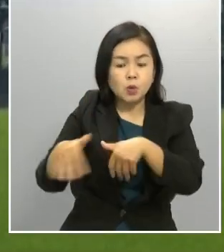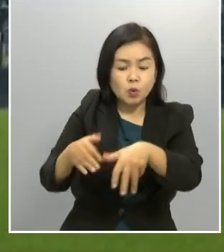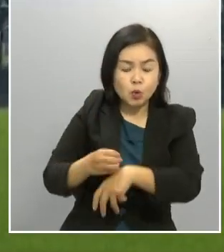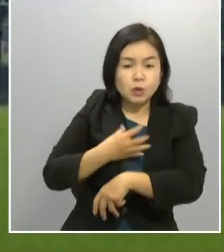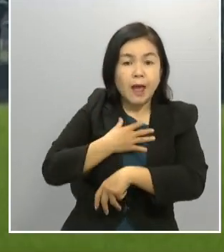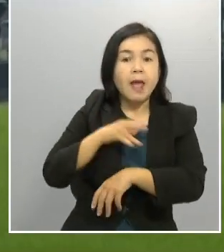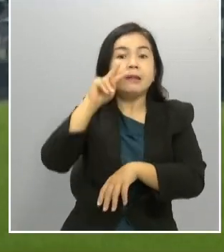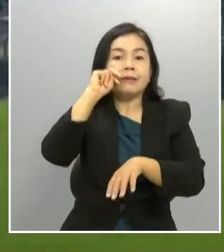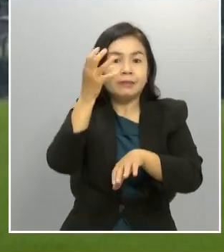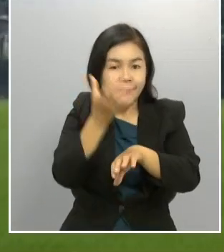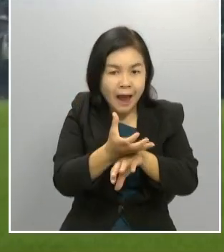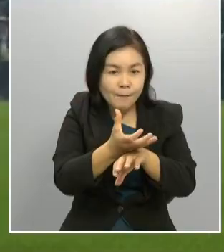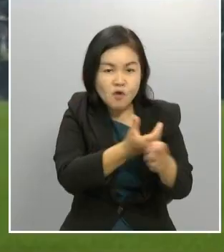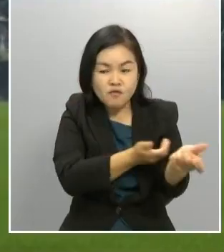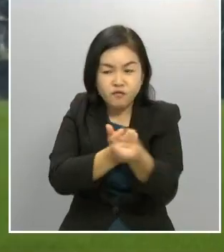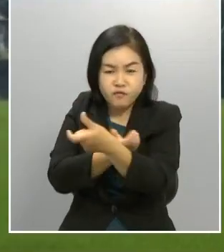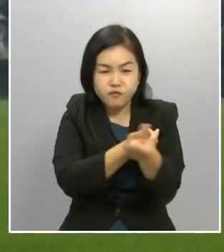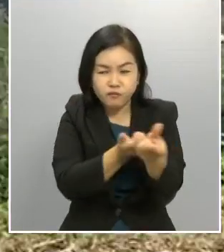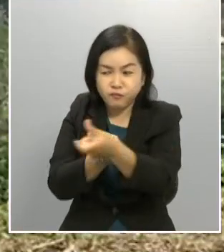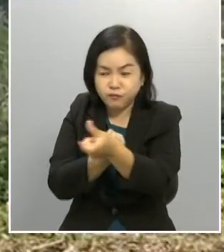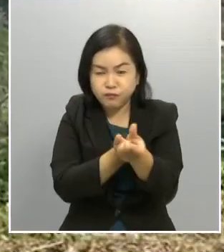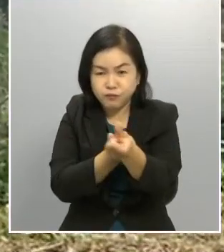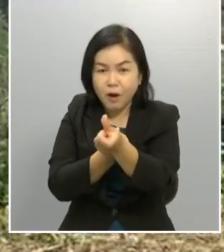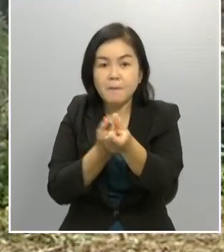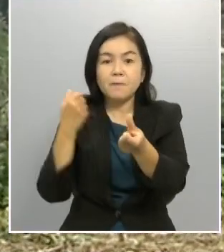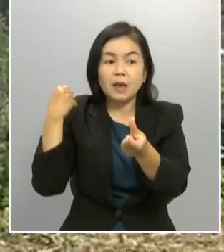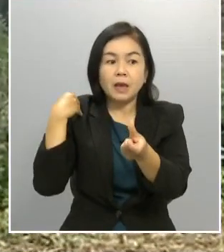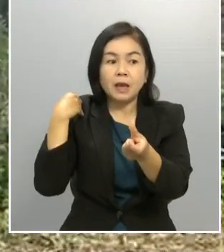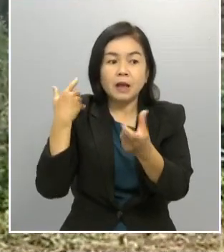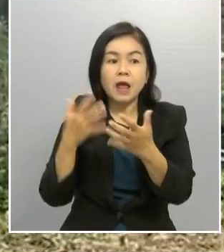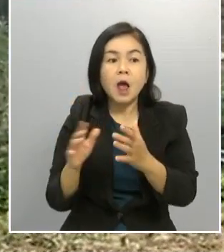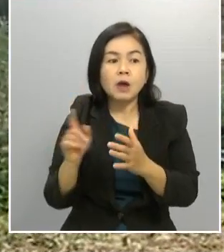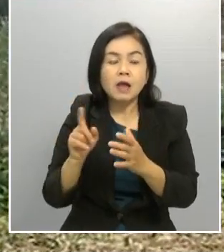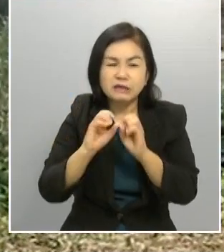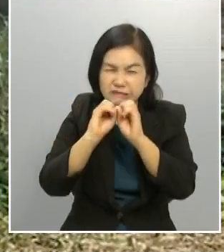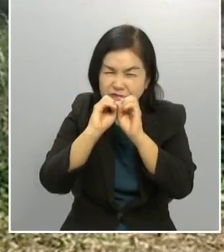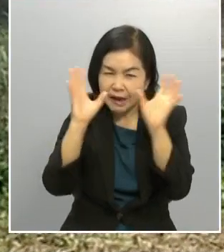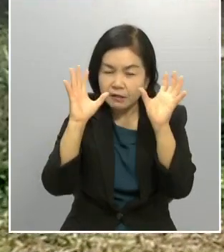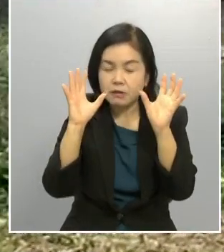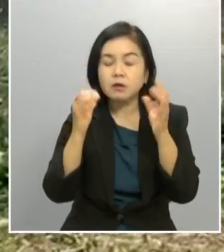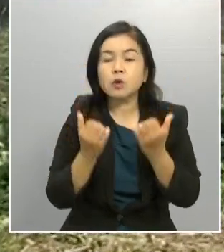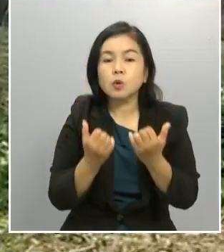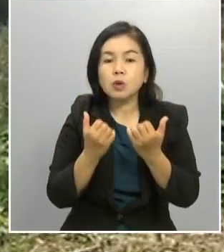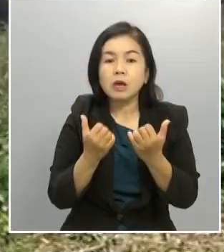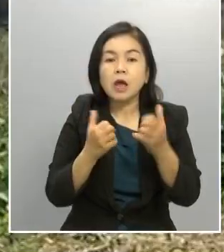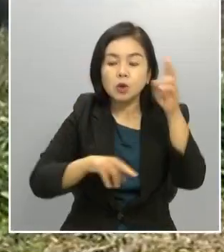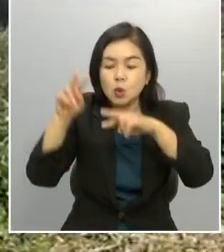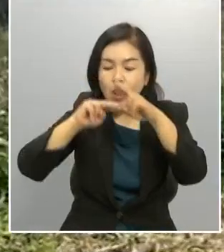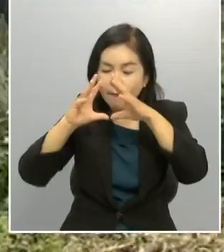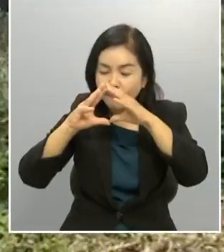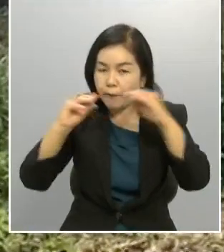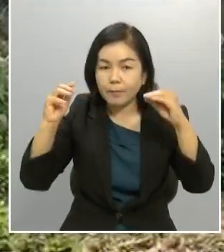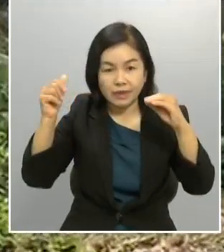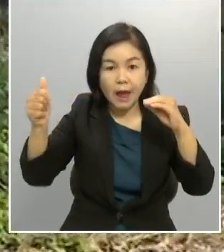เข้าไปหลายคันทีเดียวในเวลาต่อมาเป็นที่ยืนยันนะครับท่านผู้ชมครับหลังจากควบคุมฝ่ายเอาไว้ได้